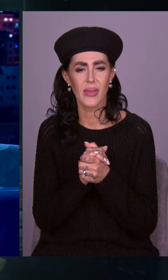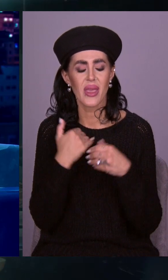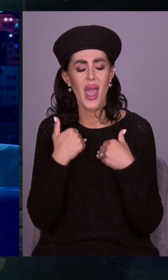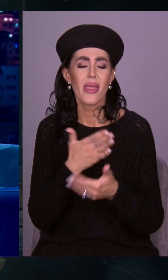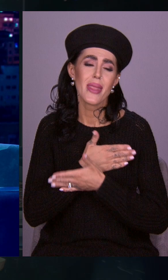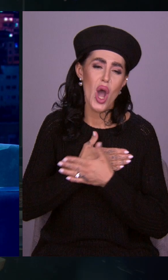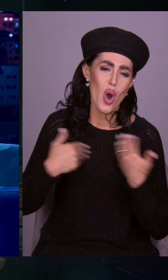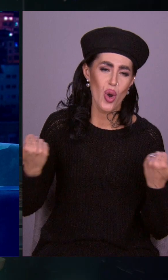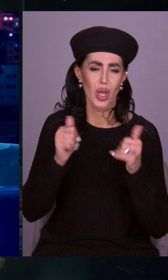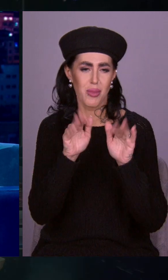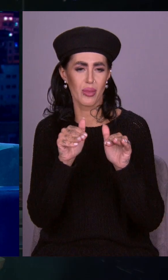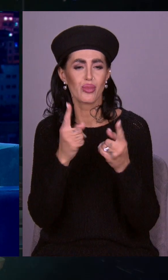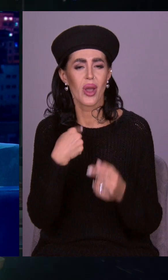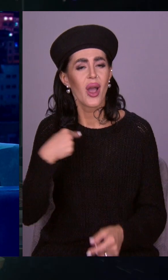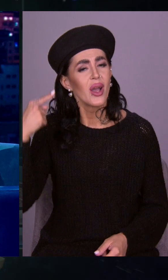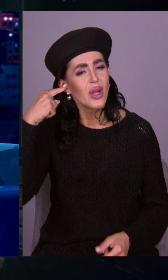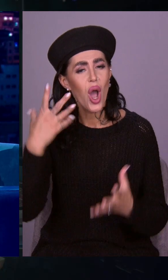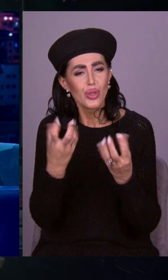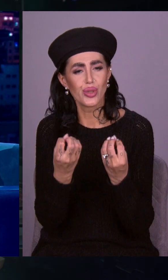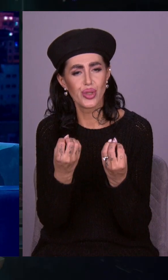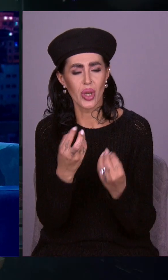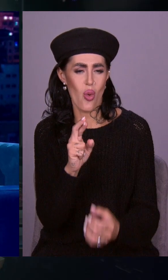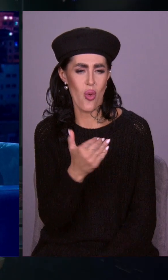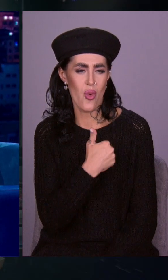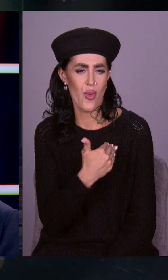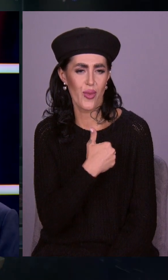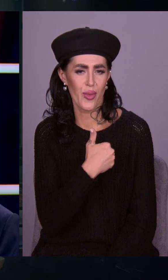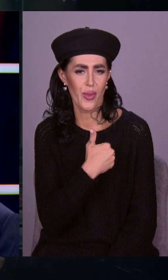тому що я не наслухалася. Мені здається, як і всі ми. Тому